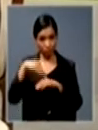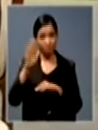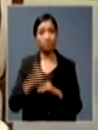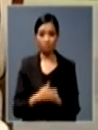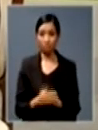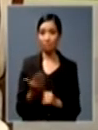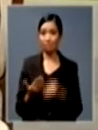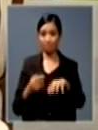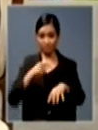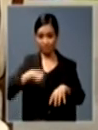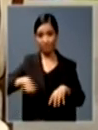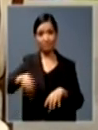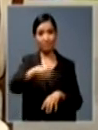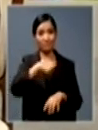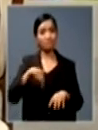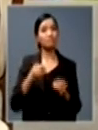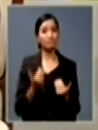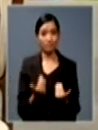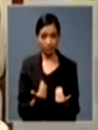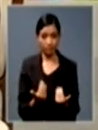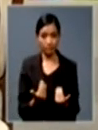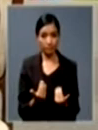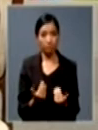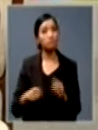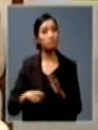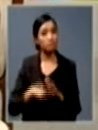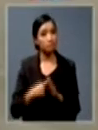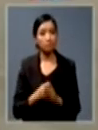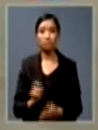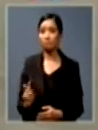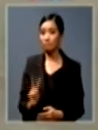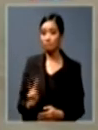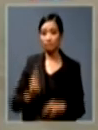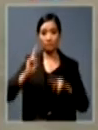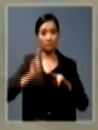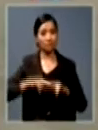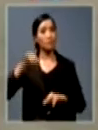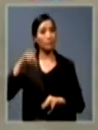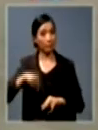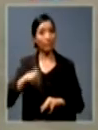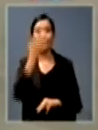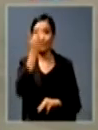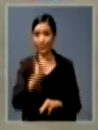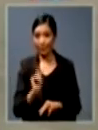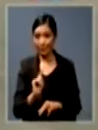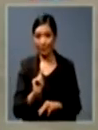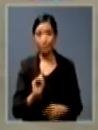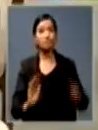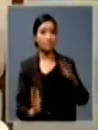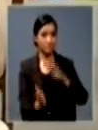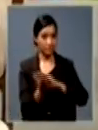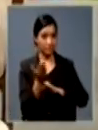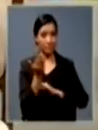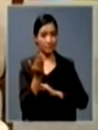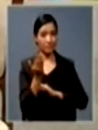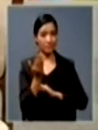นะครับในบริเวณทำเนียบรัฐบาลตอนนี้นะครับสาเหตุที่เราสองคนมานั่งอยู่ตรงนี้เนื่องจากว่าเมื่อเช้านะ